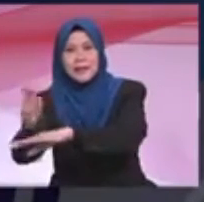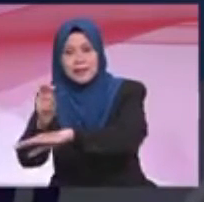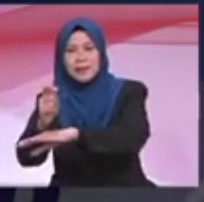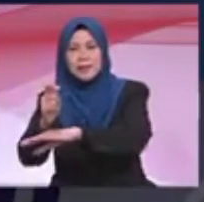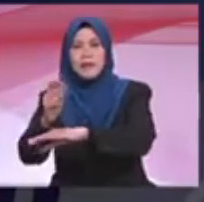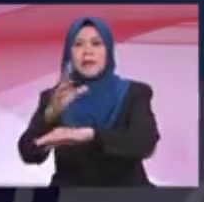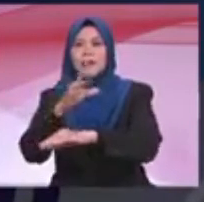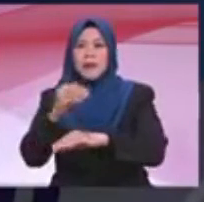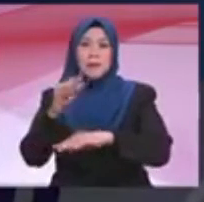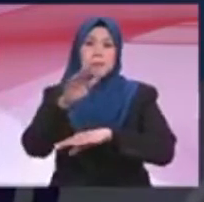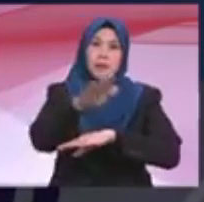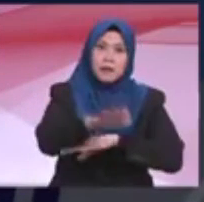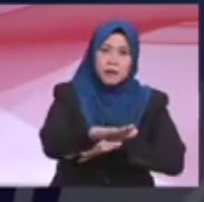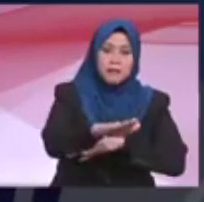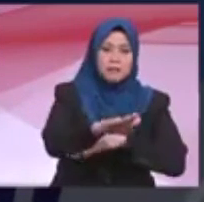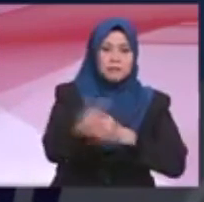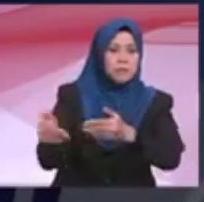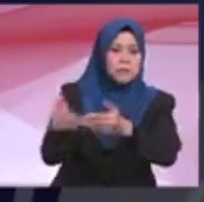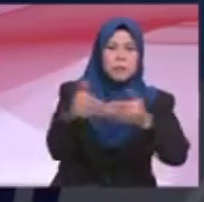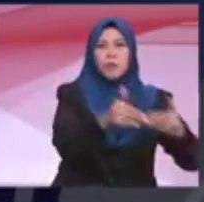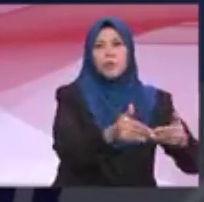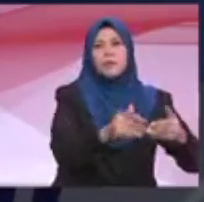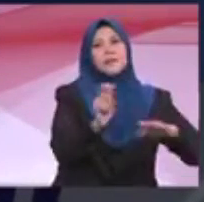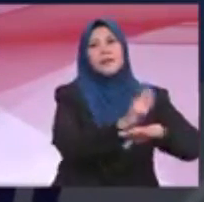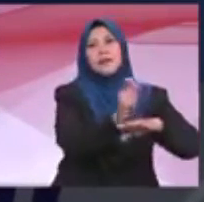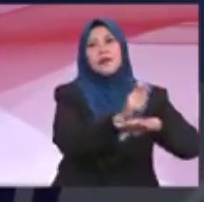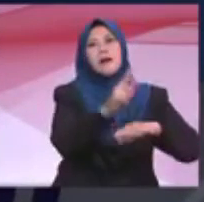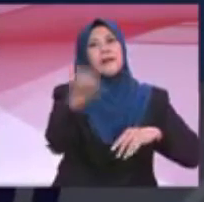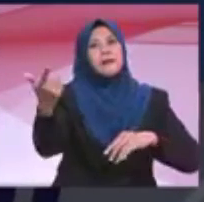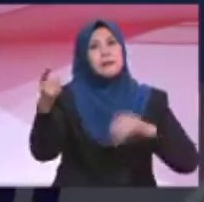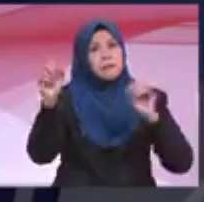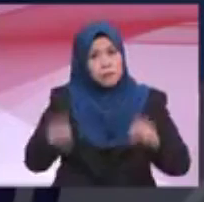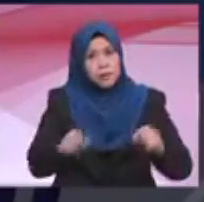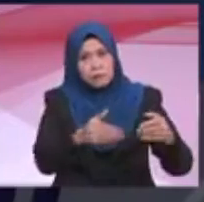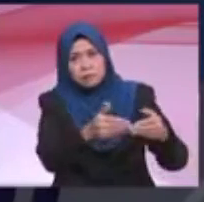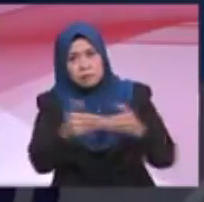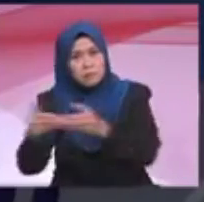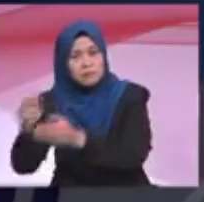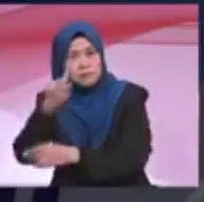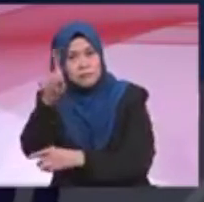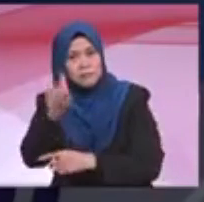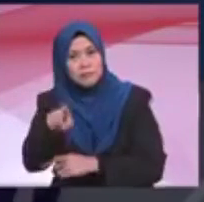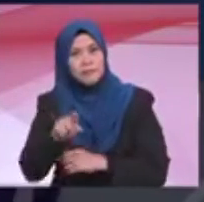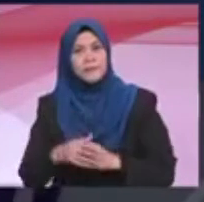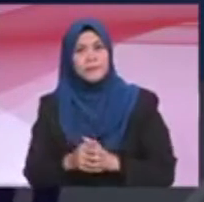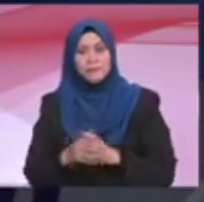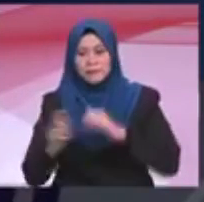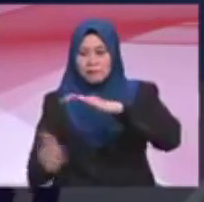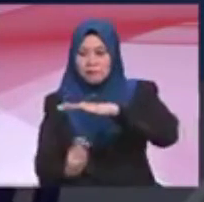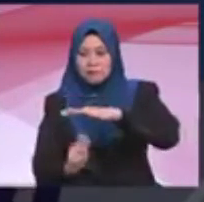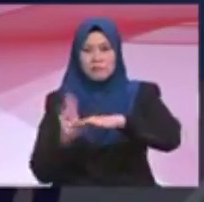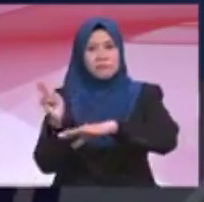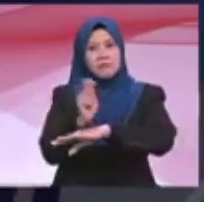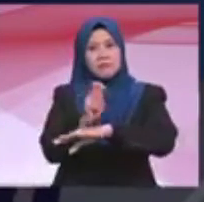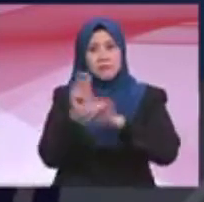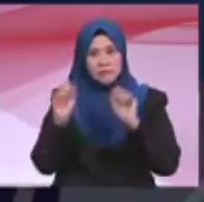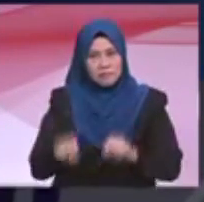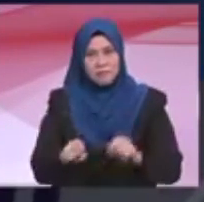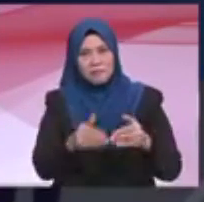tempat yang sama, adakah perkara itu boleh ke ataupun tidak? Okey, nursery ini kalau konteks nursery itu di